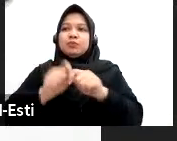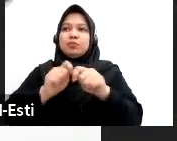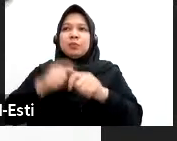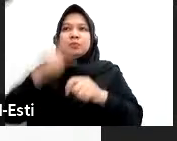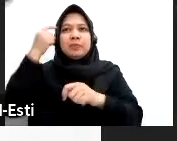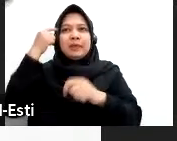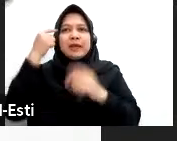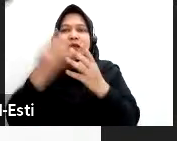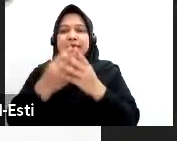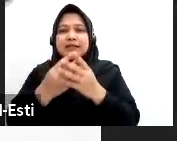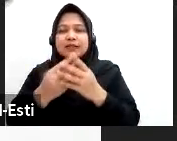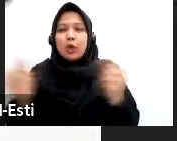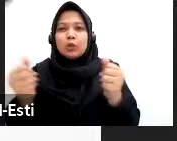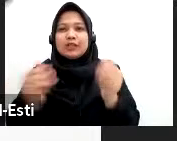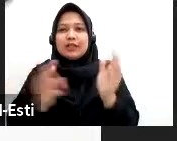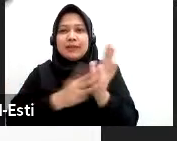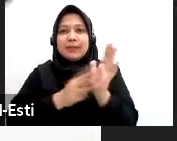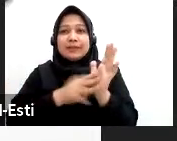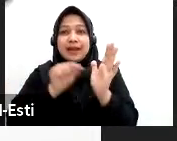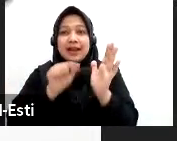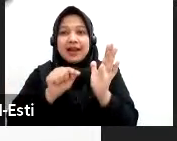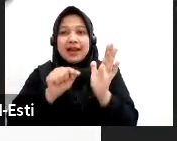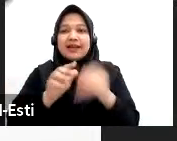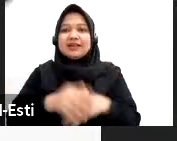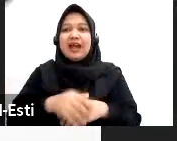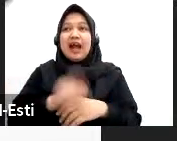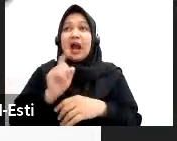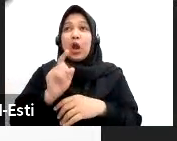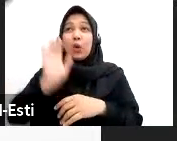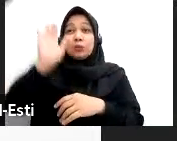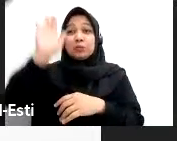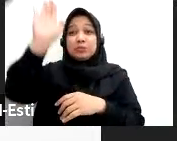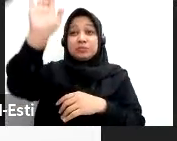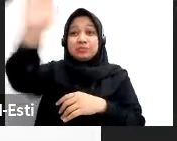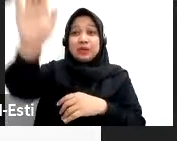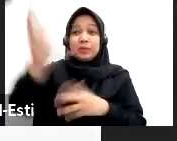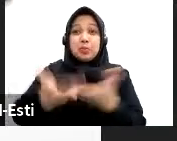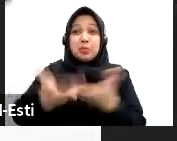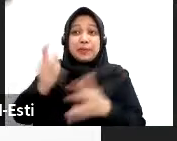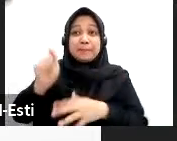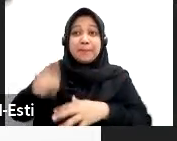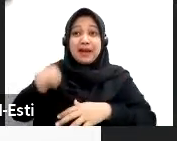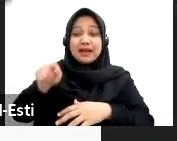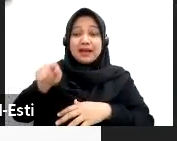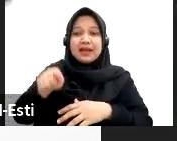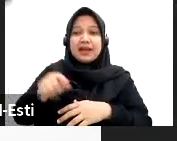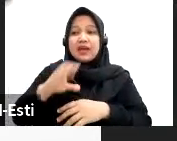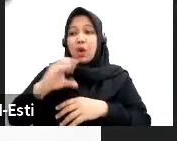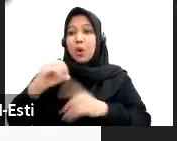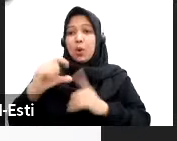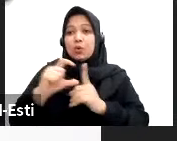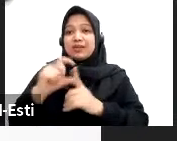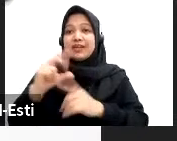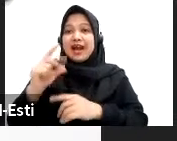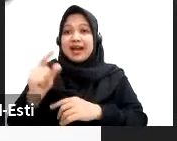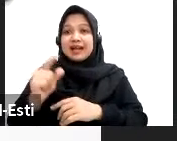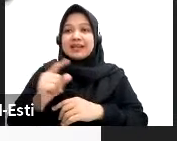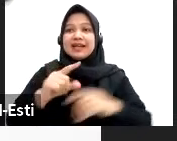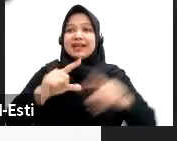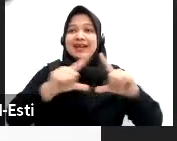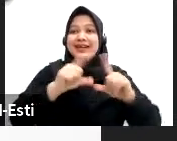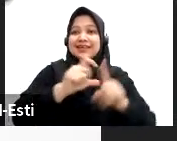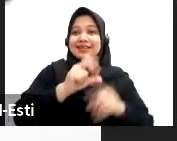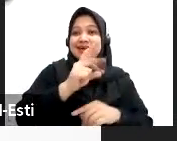di kalau ke depan ini akan menghadapi seperti itu Dimana Odi Ardan Edi